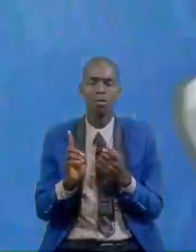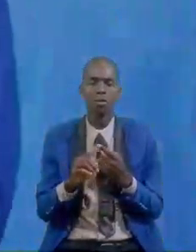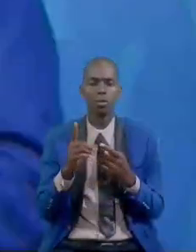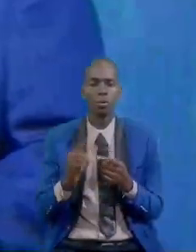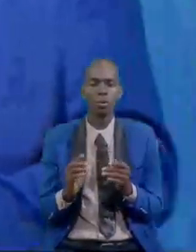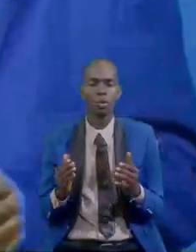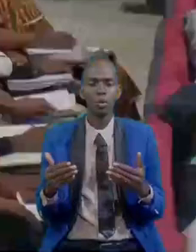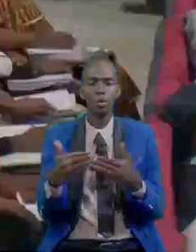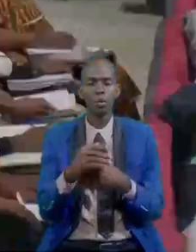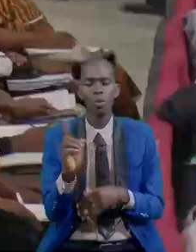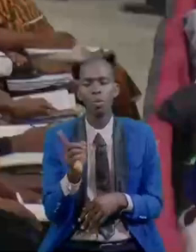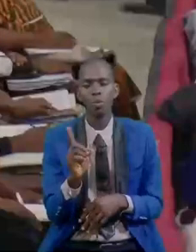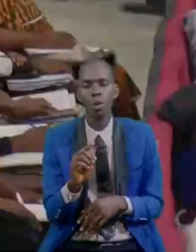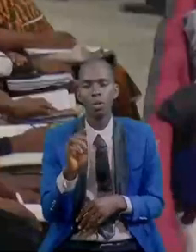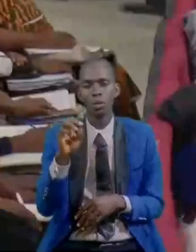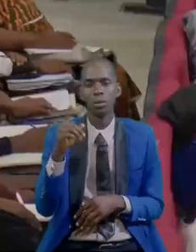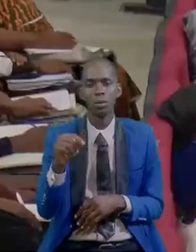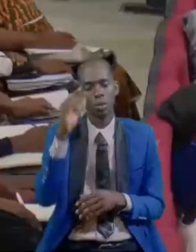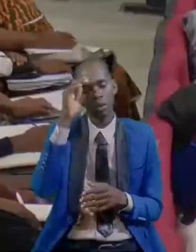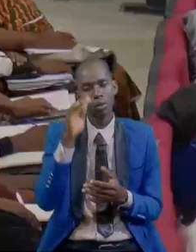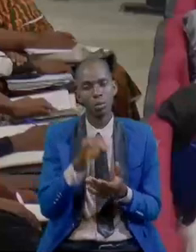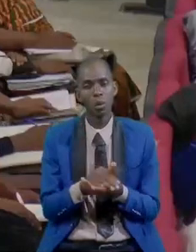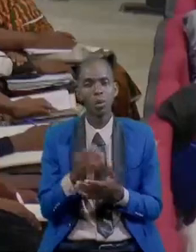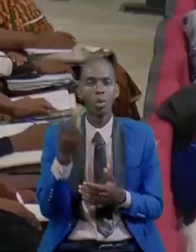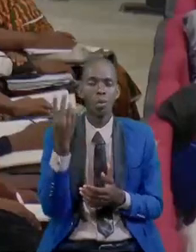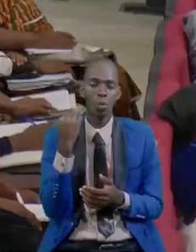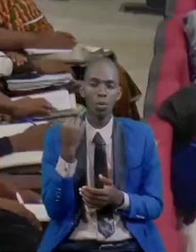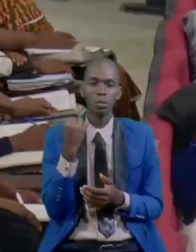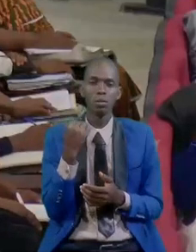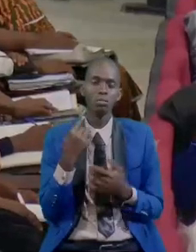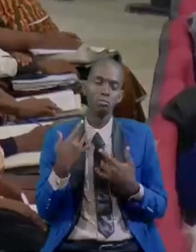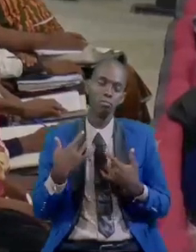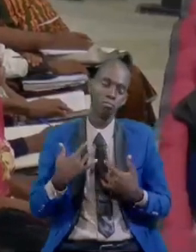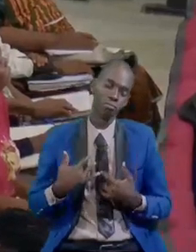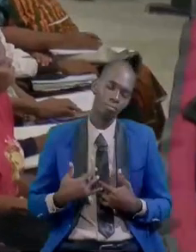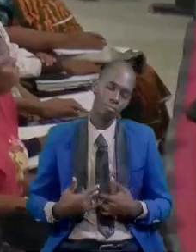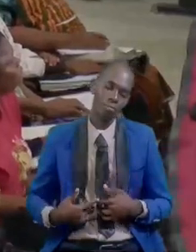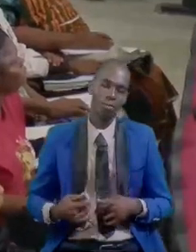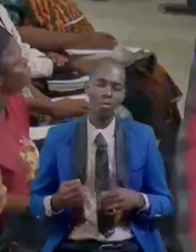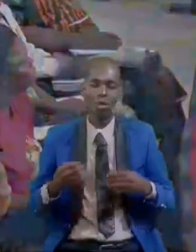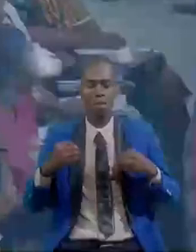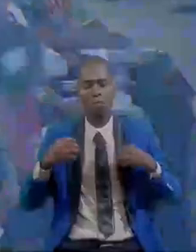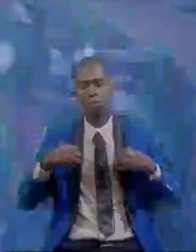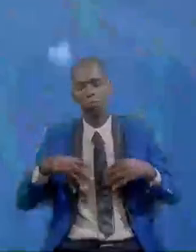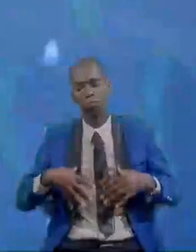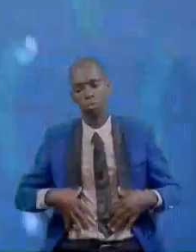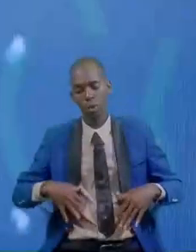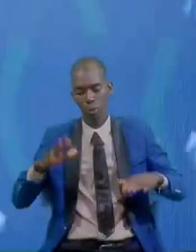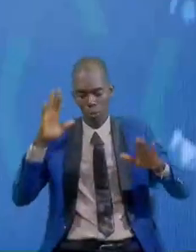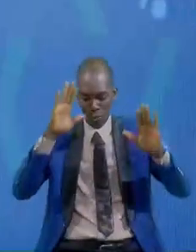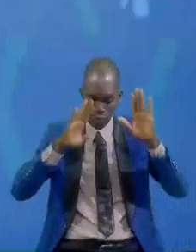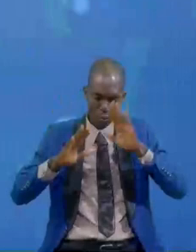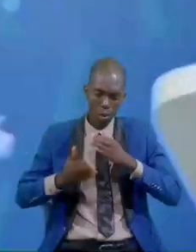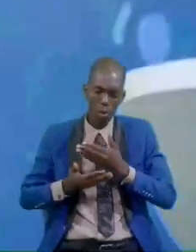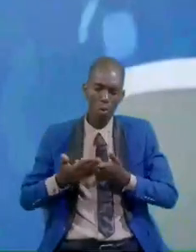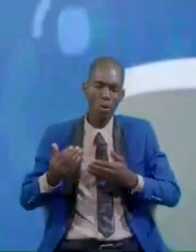chambre, là où Martin Luther était découragé et déprimé,